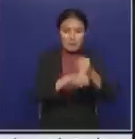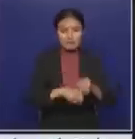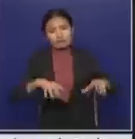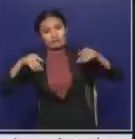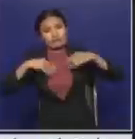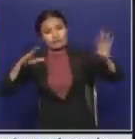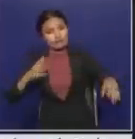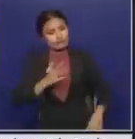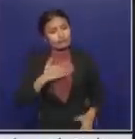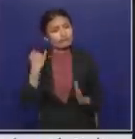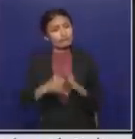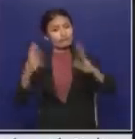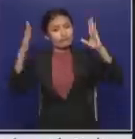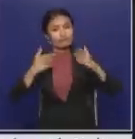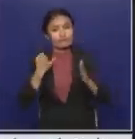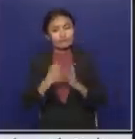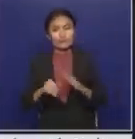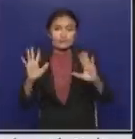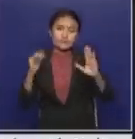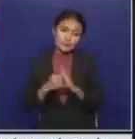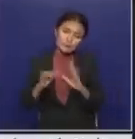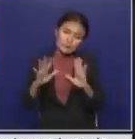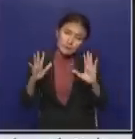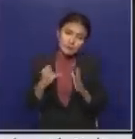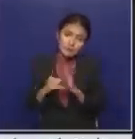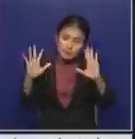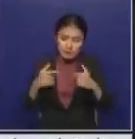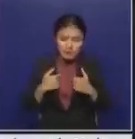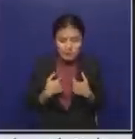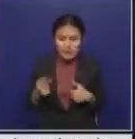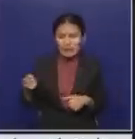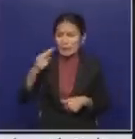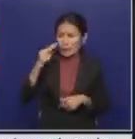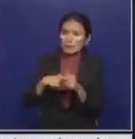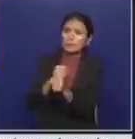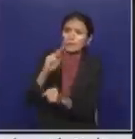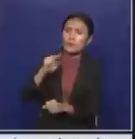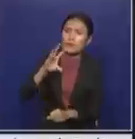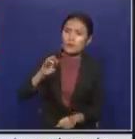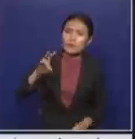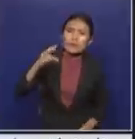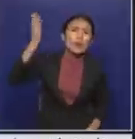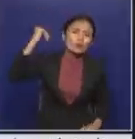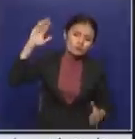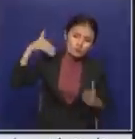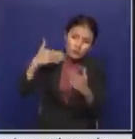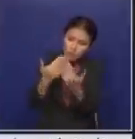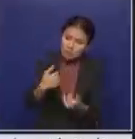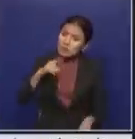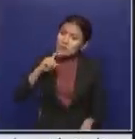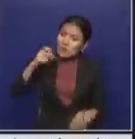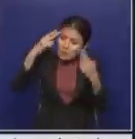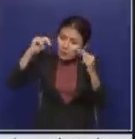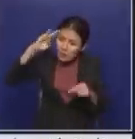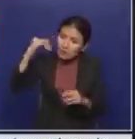ยืนการว่าตนเองไม่เคยทำผิดอะไรเลยที่ผ่านมาตั้งแต่ยึดอำนาจในปี 57จนถึงทุกวันนี้ถ้าไม่เคยคิด